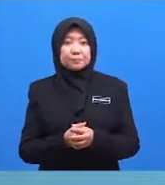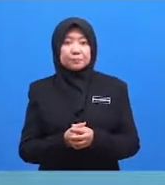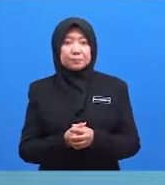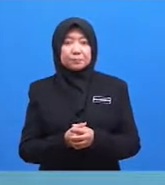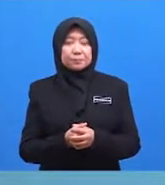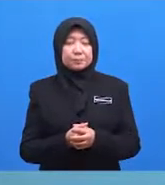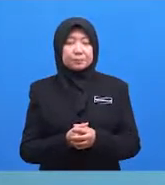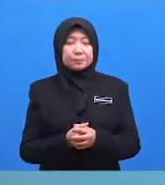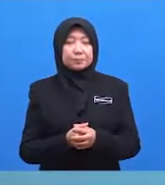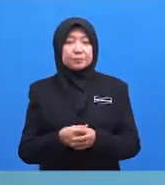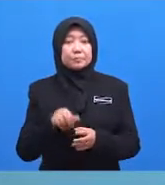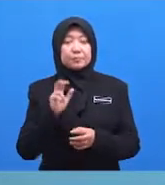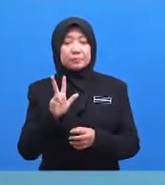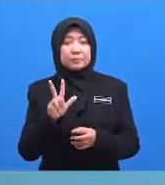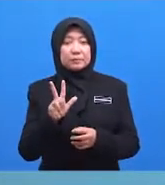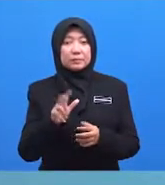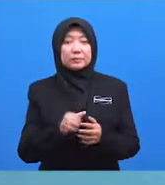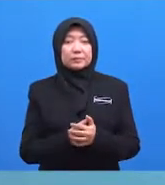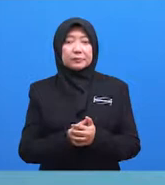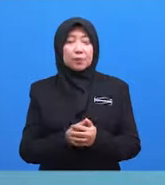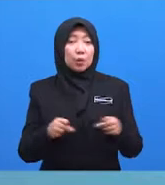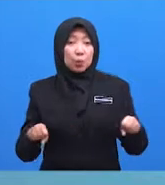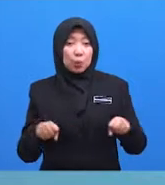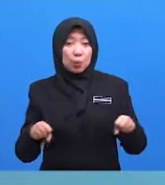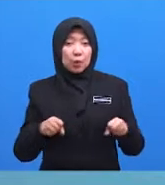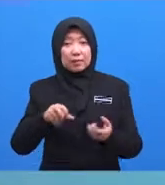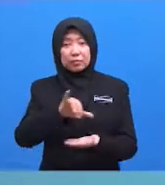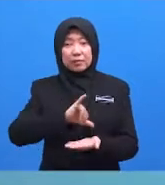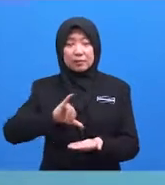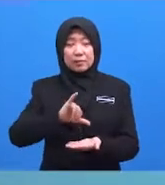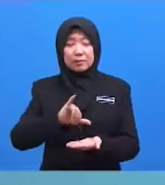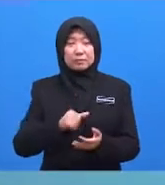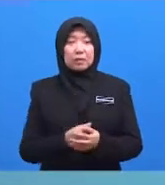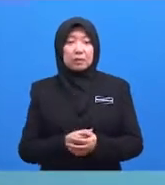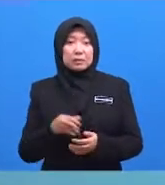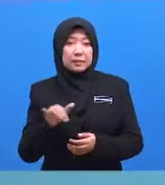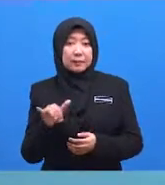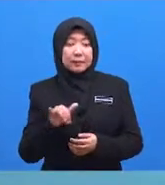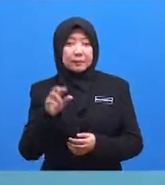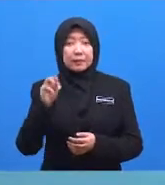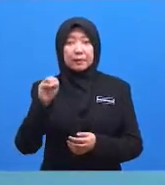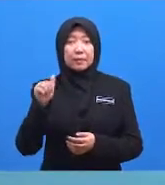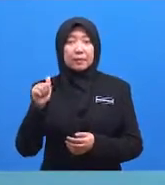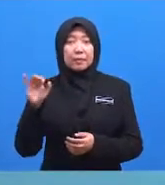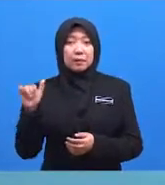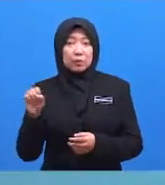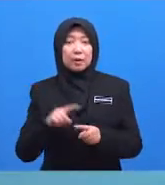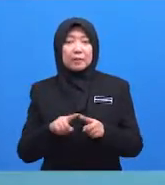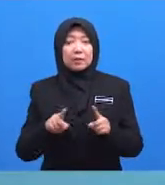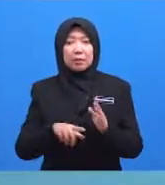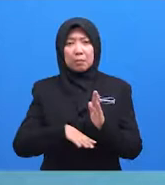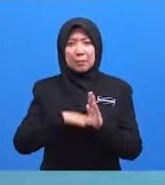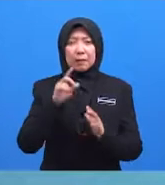Yang ketiga, cook dressing. Hampir sama seperti mayonis tetapi lebih